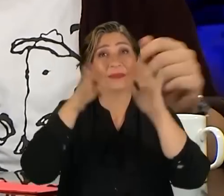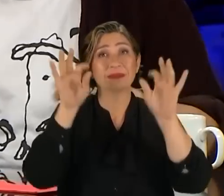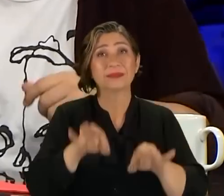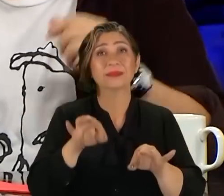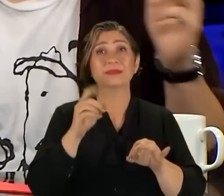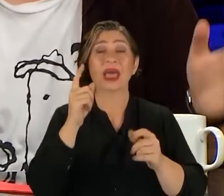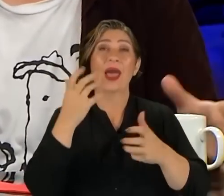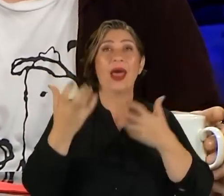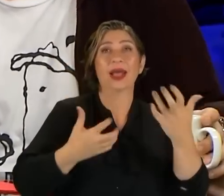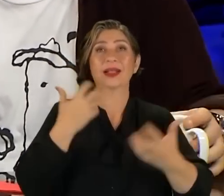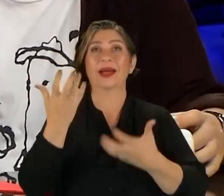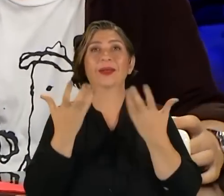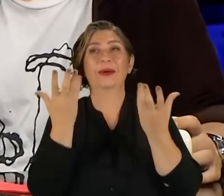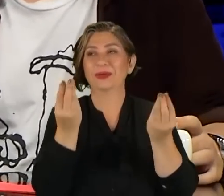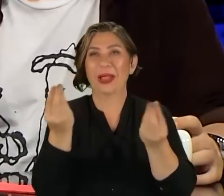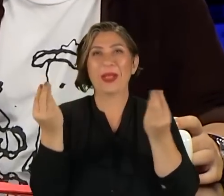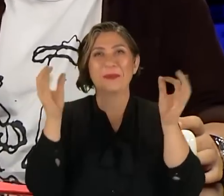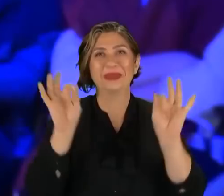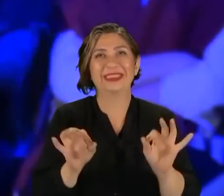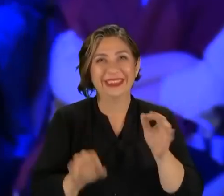bir hareketlendi gibi oldu galiba.